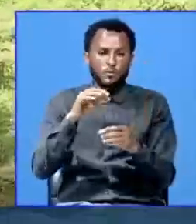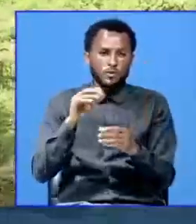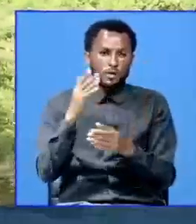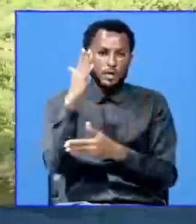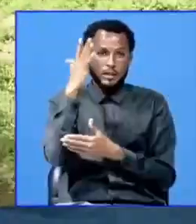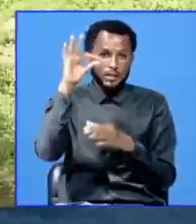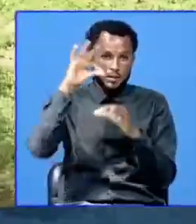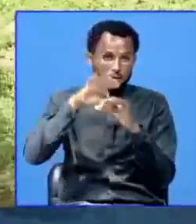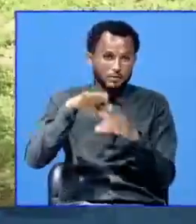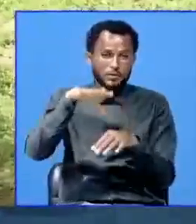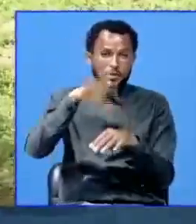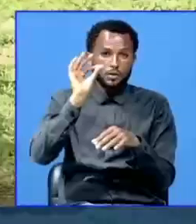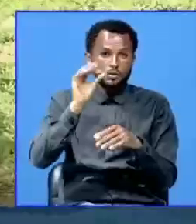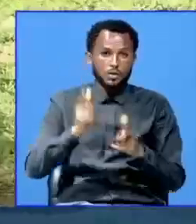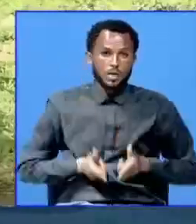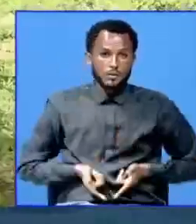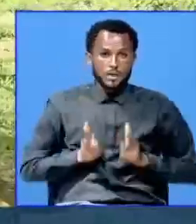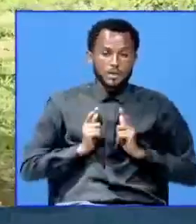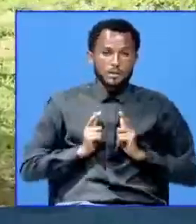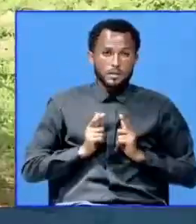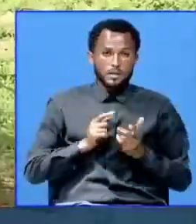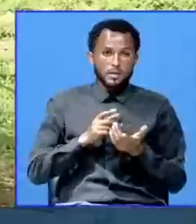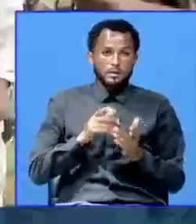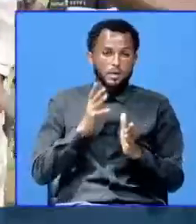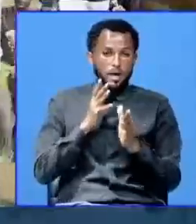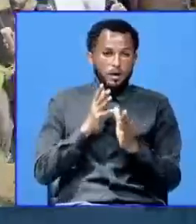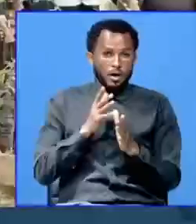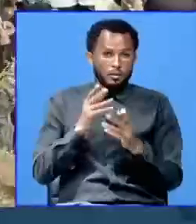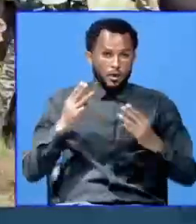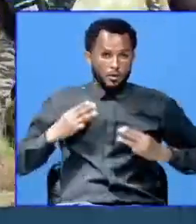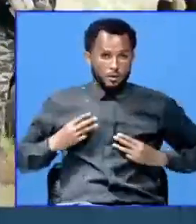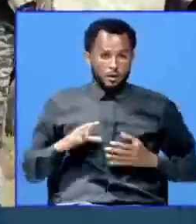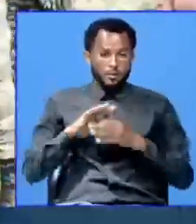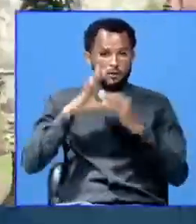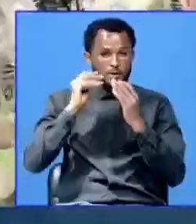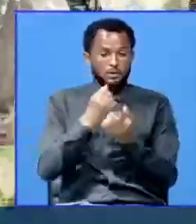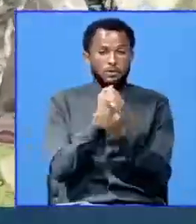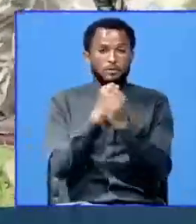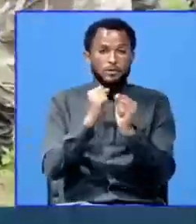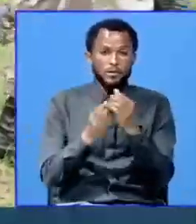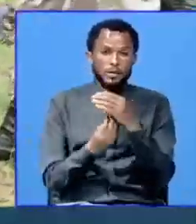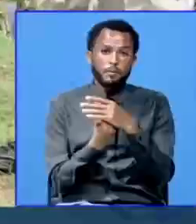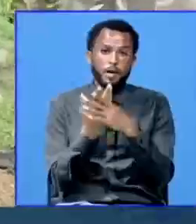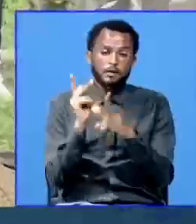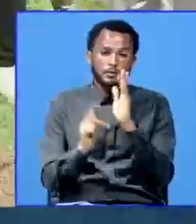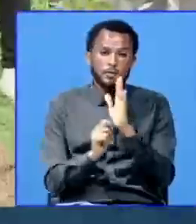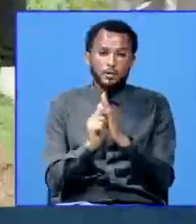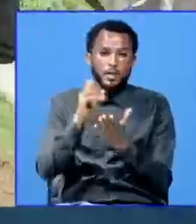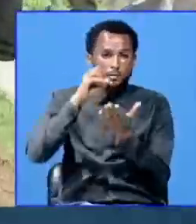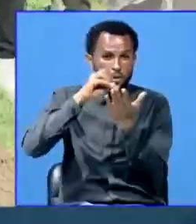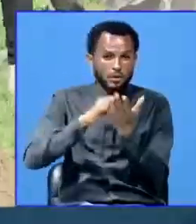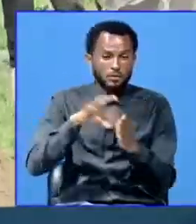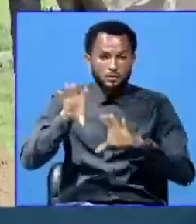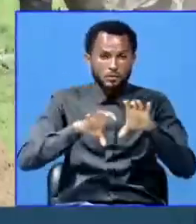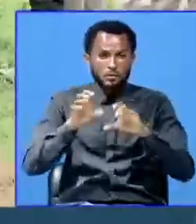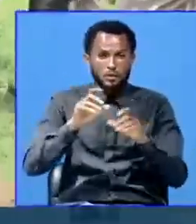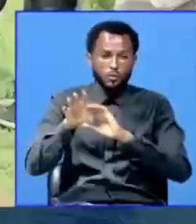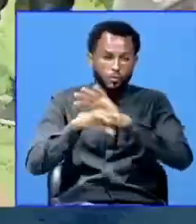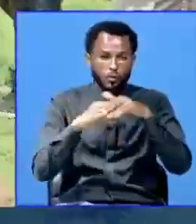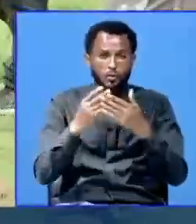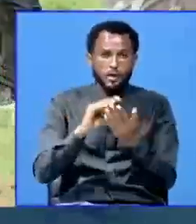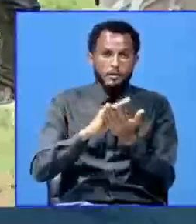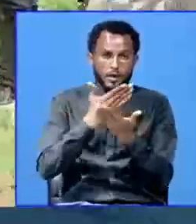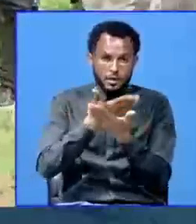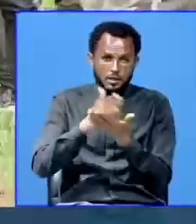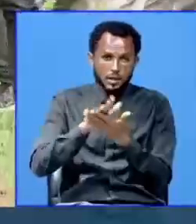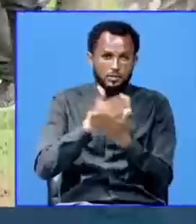تغلا فلسي زي ترخبو نبرتي بقيد يوم سراوي تقرأي سأقام حضر سوين وفتحان لم عاتز بتقرأي نمر رقاس إنز قورو زي اللوخ اللي مداي